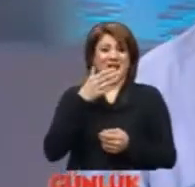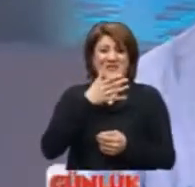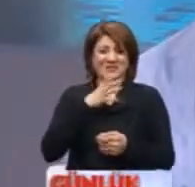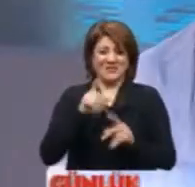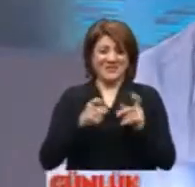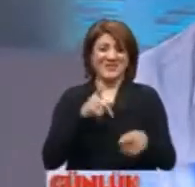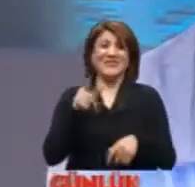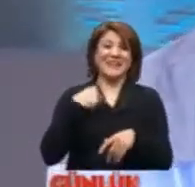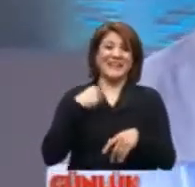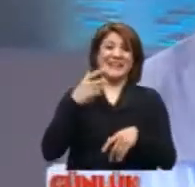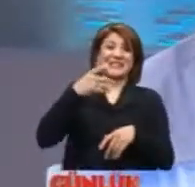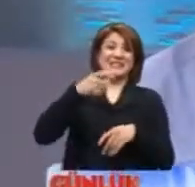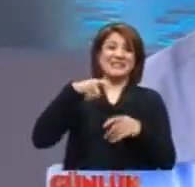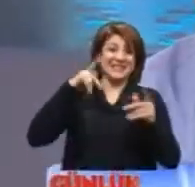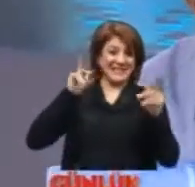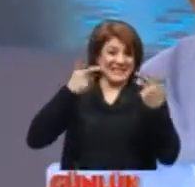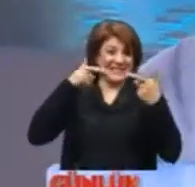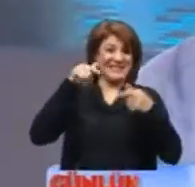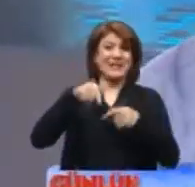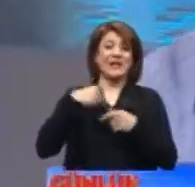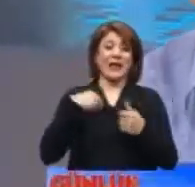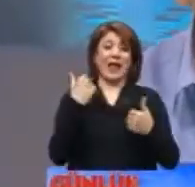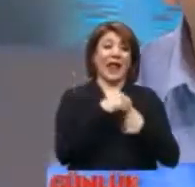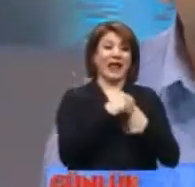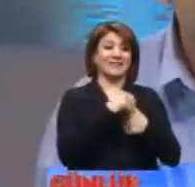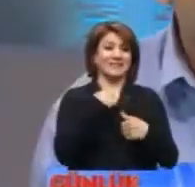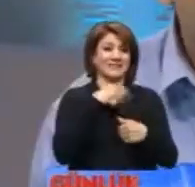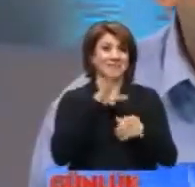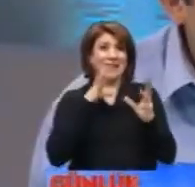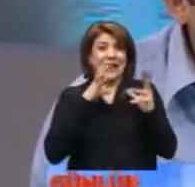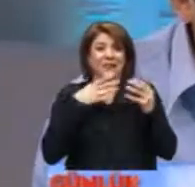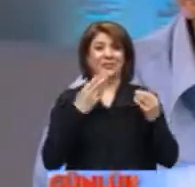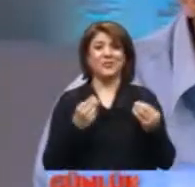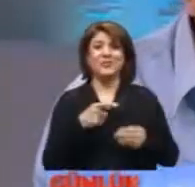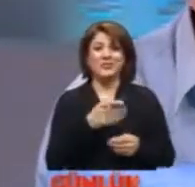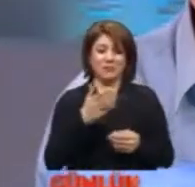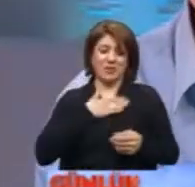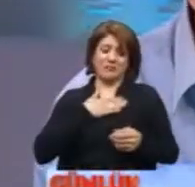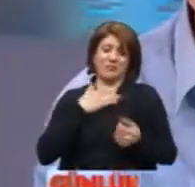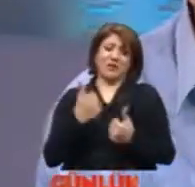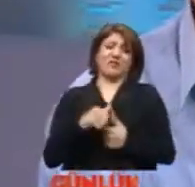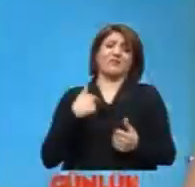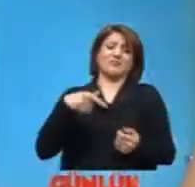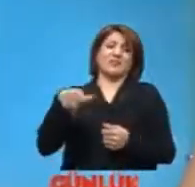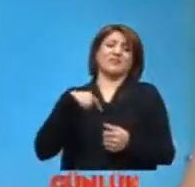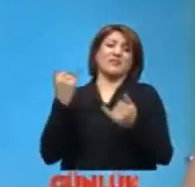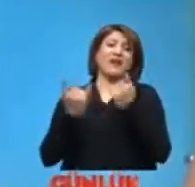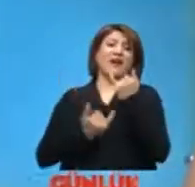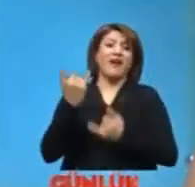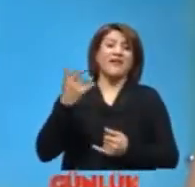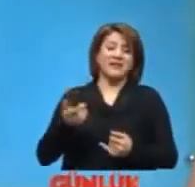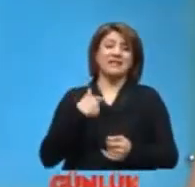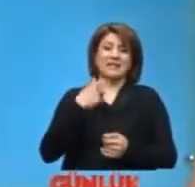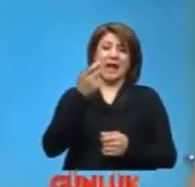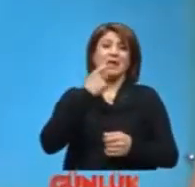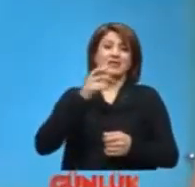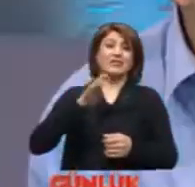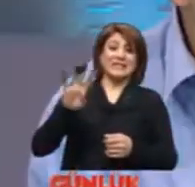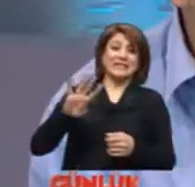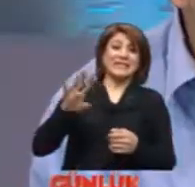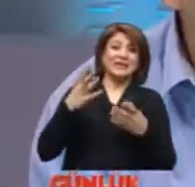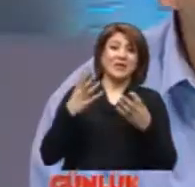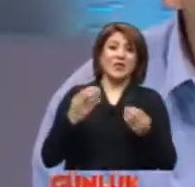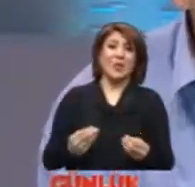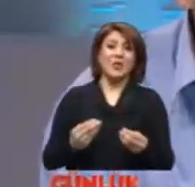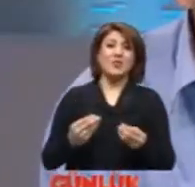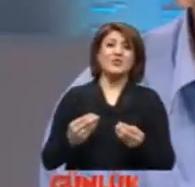ama bunu canlı yayında duyuruyorsun, eşim şimdi diyecek. Eşini de sevgilerimiz, benim de eşim var. Ne olacak, biz kardeşiz. Doğru söylüyorsun. Yok, 40 olunca gerçekten evet. Güzelleşeceğim. 6-7